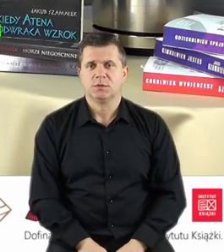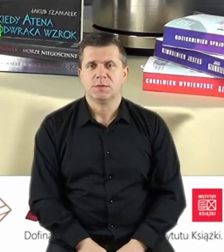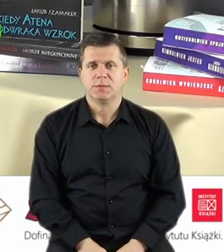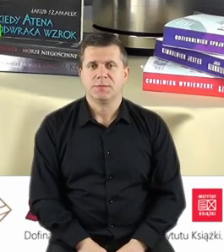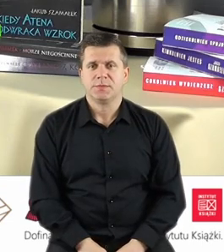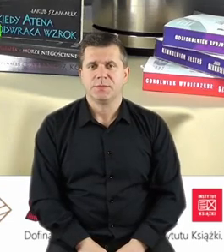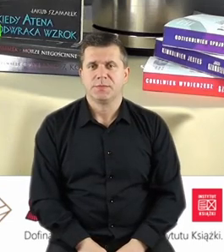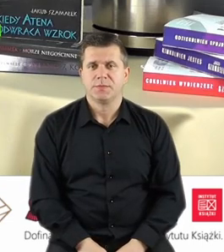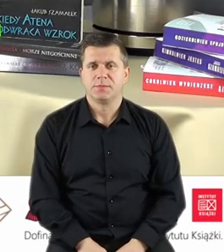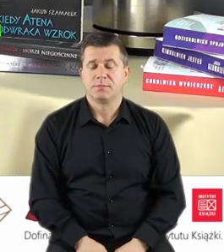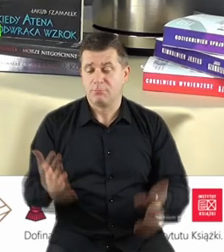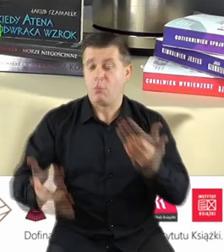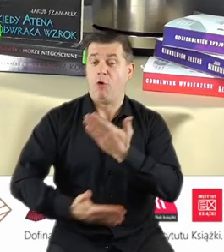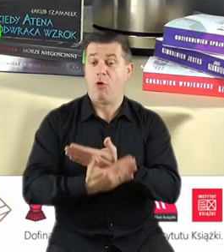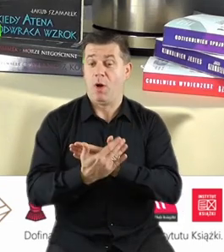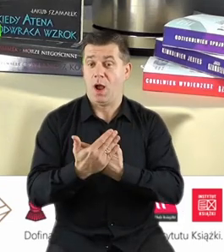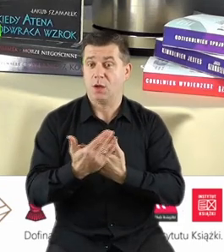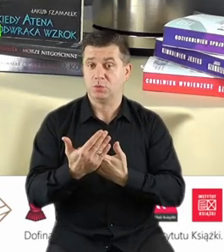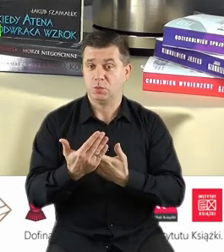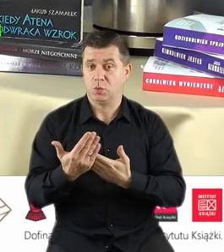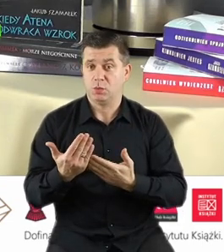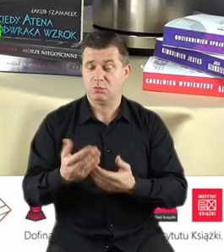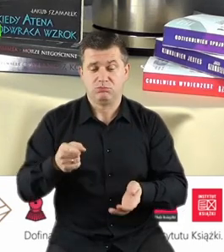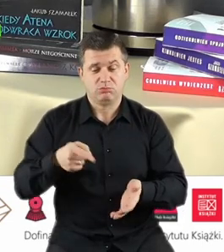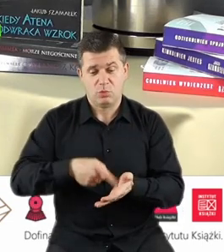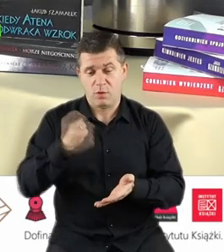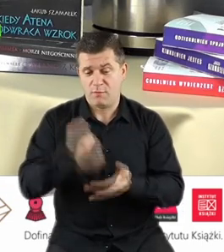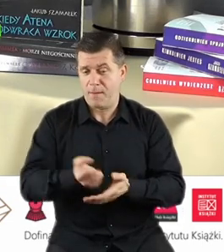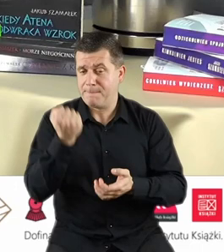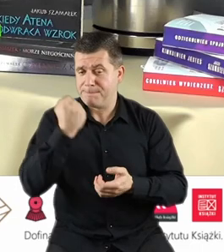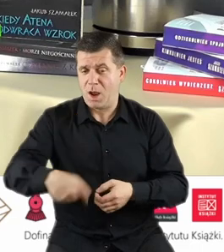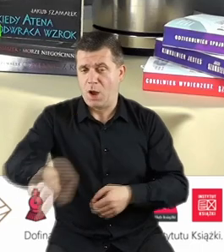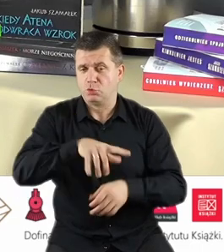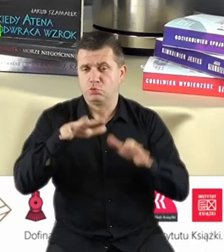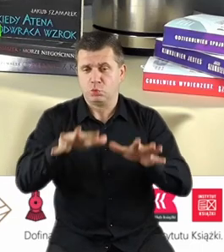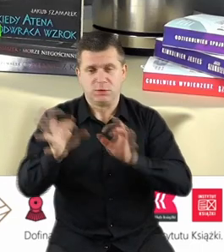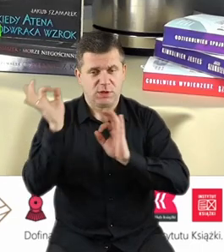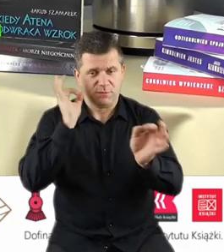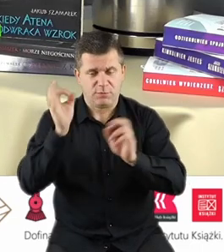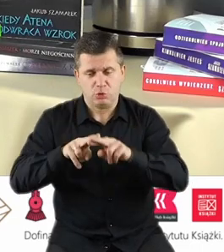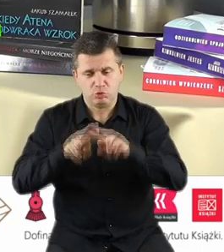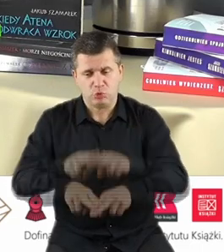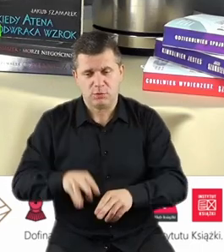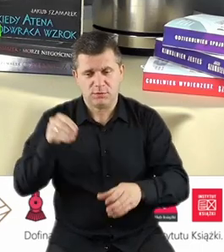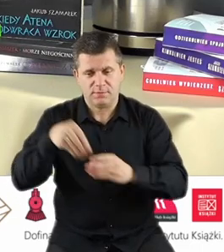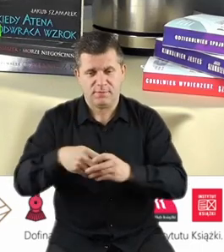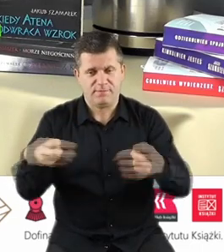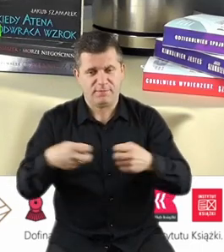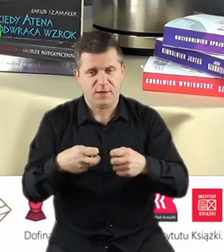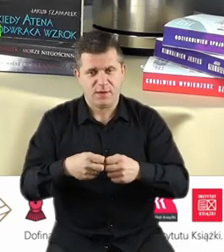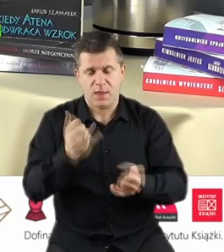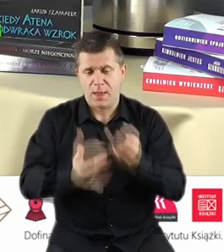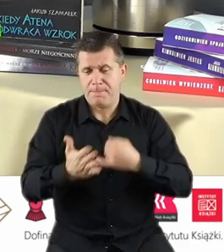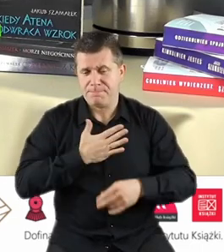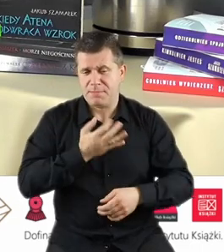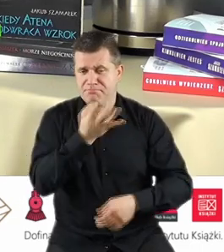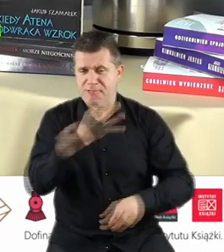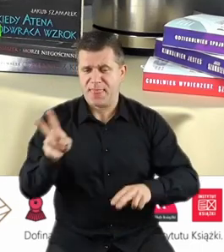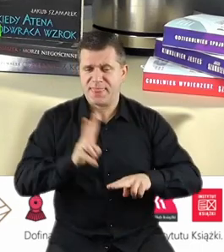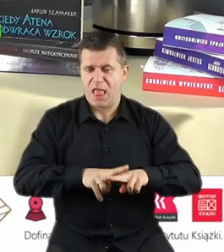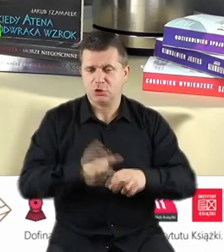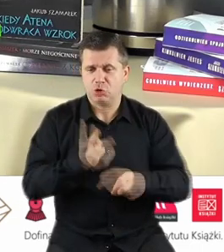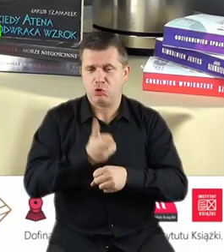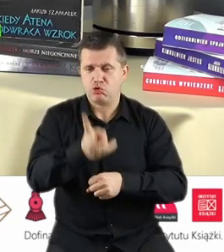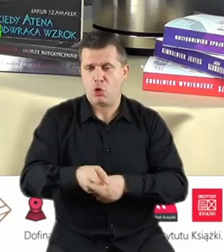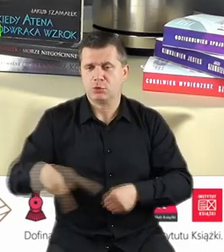I rzeczywiście okazuje się, że znowuż, że my bardzo dużo informacji stawiamy w sieci, że mając odpowiednie narzędzia, dostęp do tych danych, no